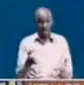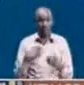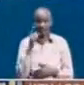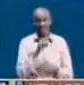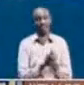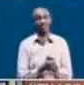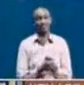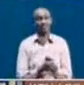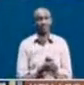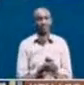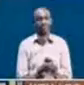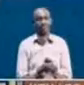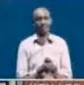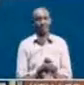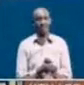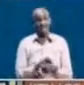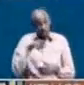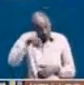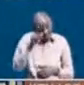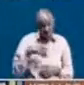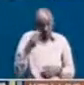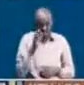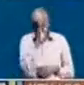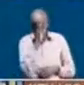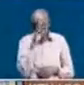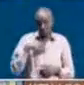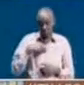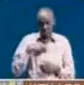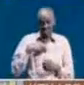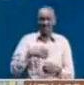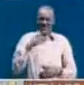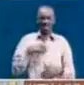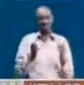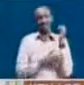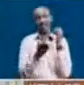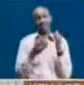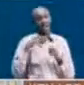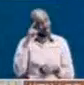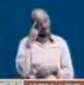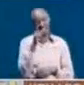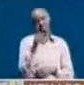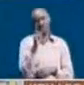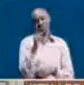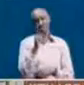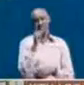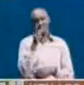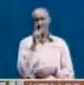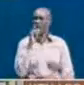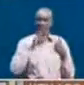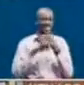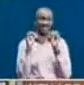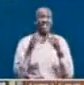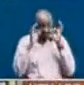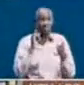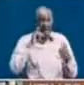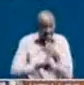Manake wao wenyewe ndo wanatutia hiyo roho. Mguu mmoja ndani, mguu mmoja nje, mmetutia roho mbaya. Kwangu mimi naona kama ile naona kama ile si ndoa. Manake kama ni